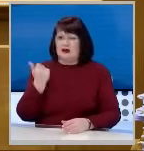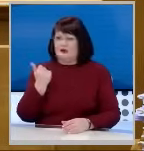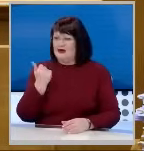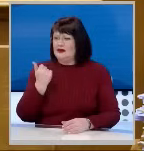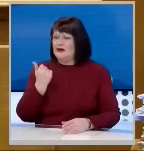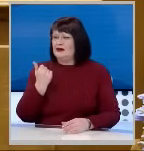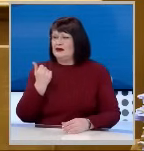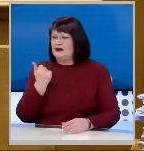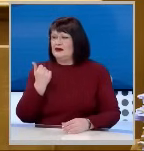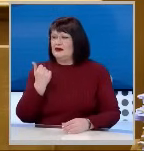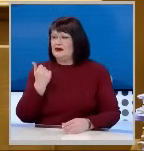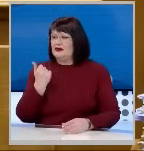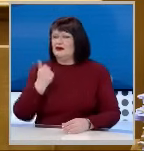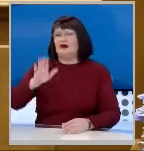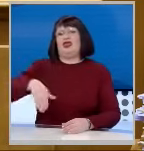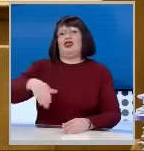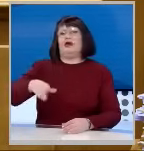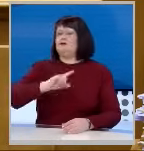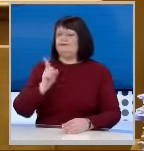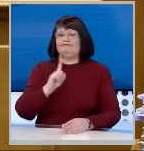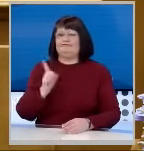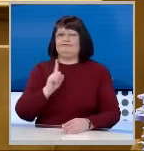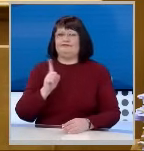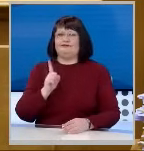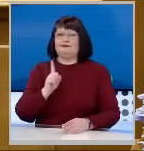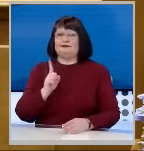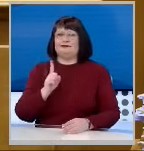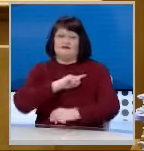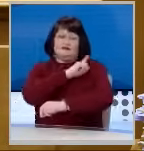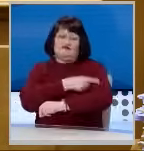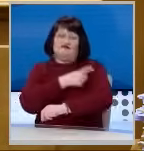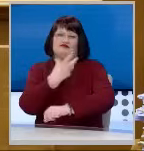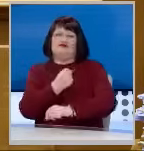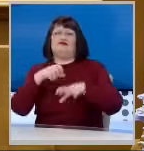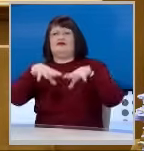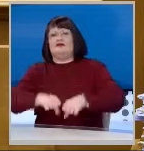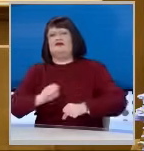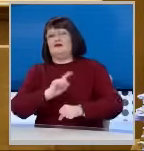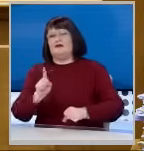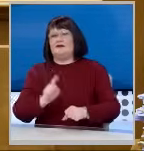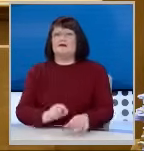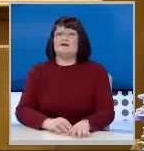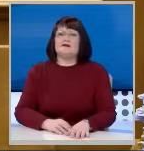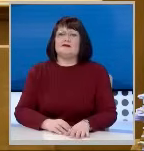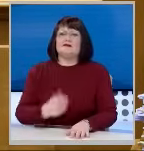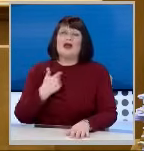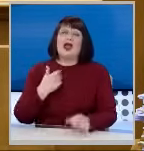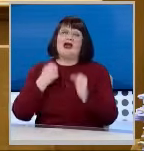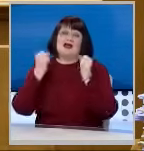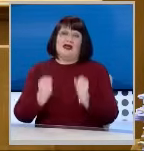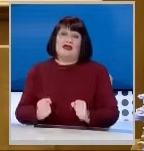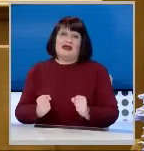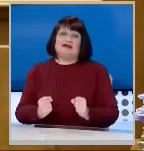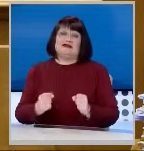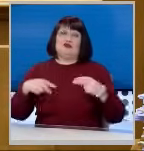ούτε υποβαθμίζεται κάτω από προνόμια και εξουσίες και αν ήμουνα στη θέση του κυρίου